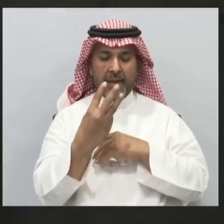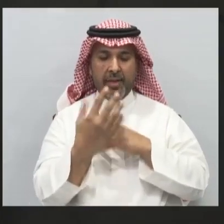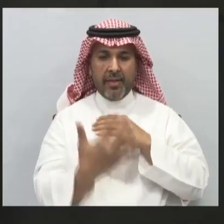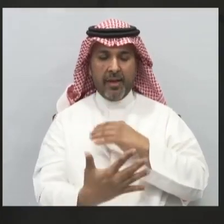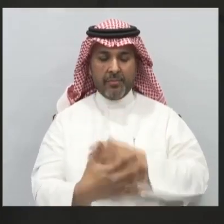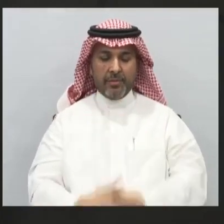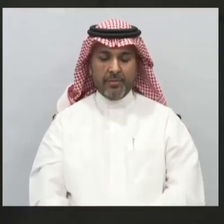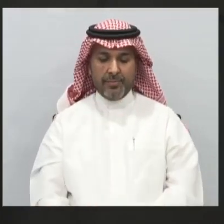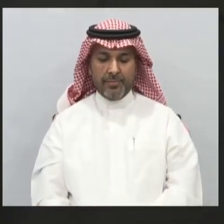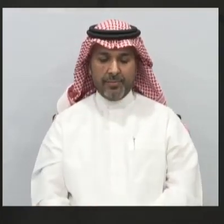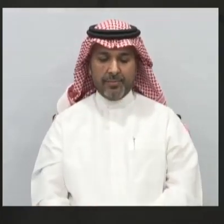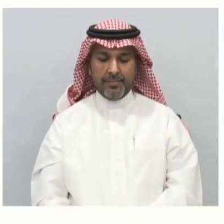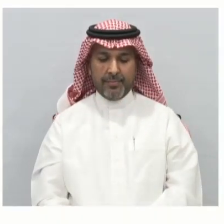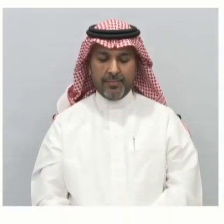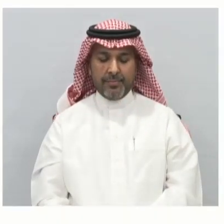مباشر